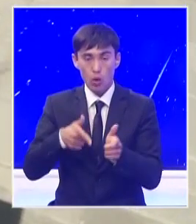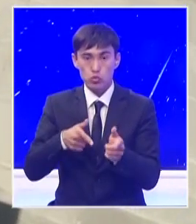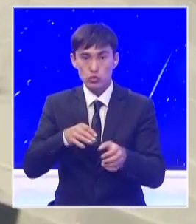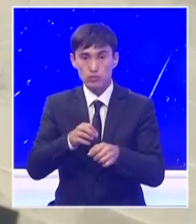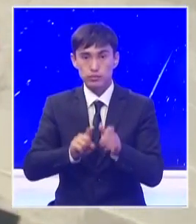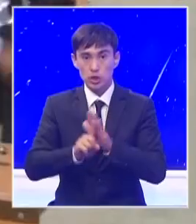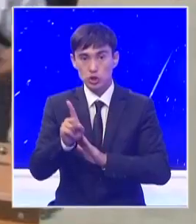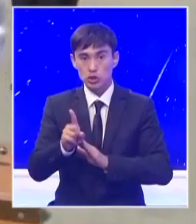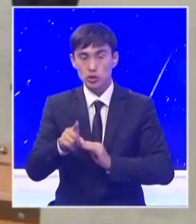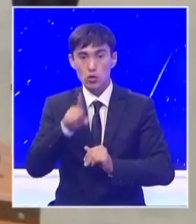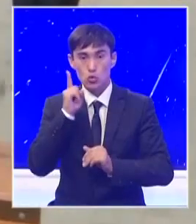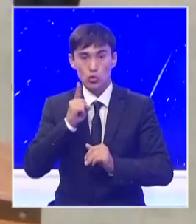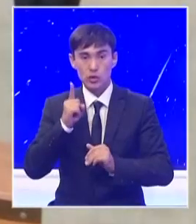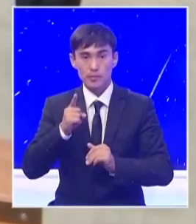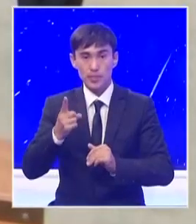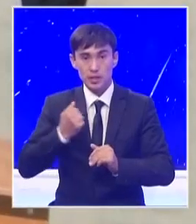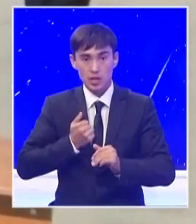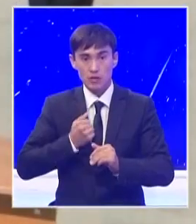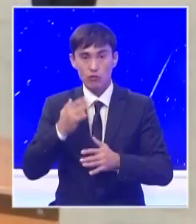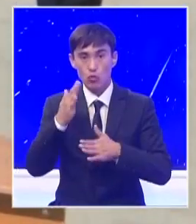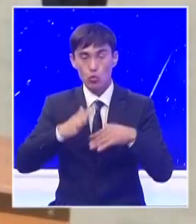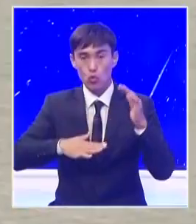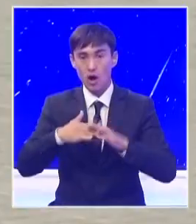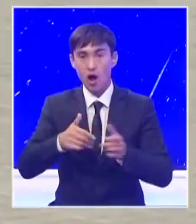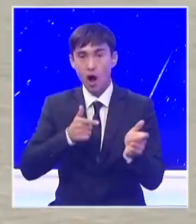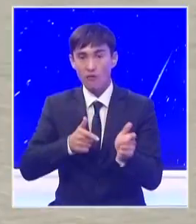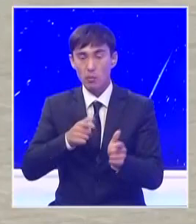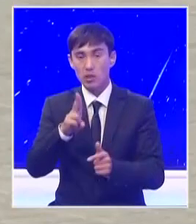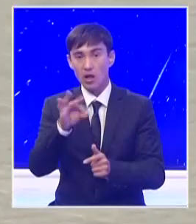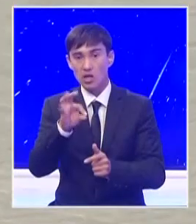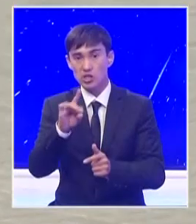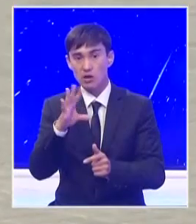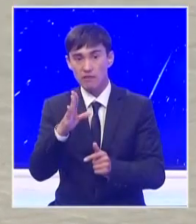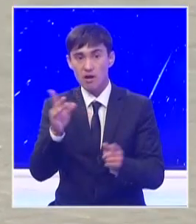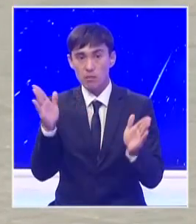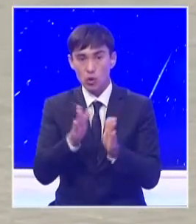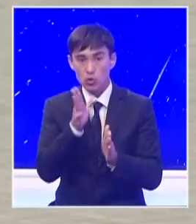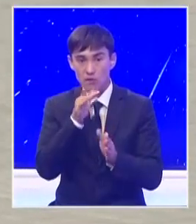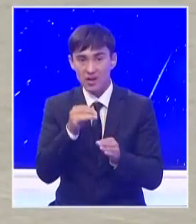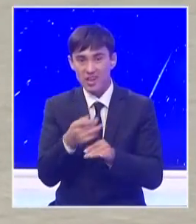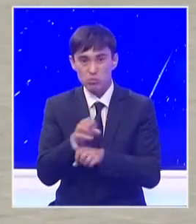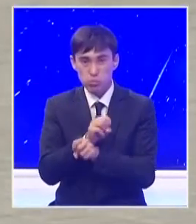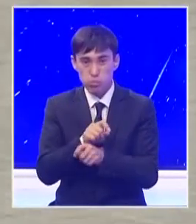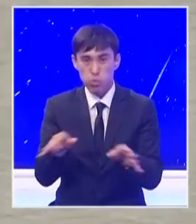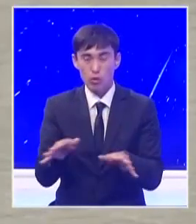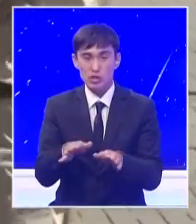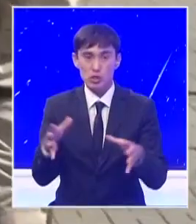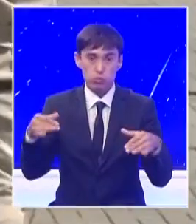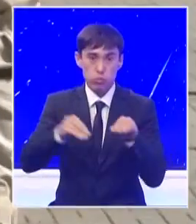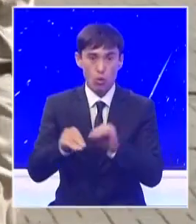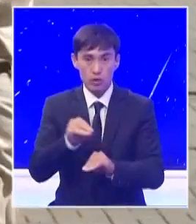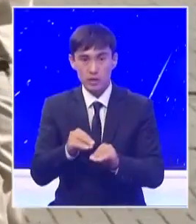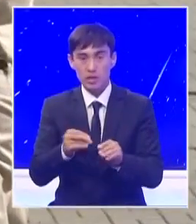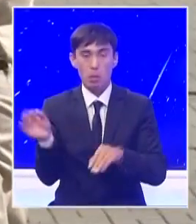испытания для юных курсантов. В их руках – автомат Калашникова. Цель – за максимально короткое время разборки и сборки принести команде дополнительный